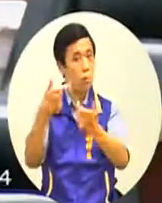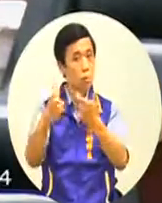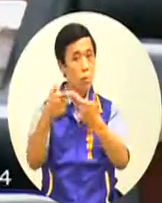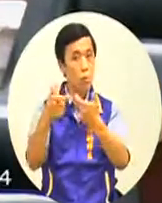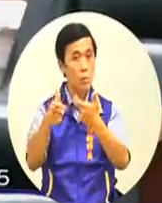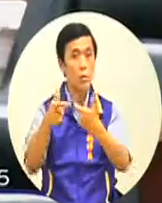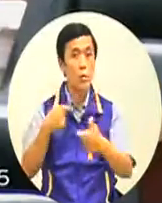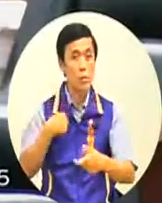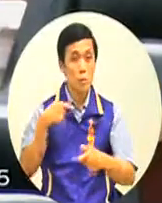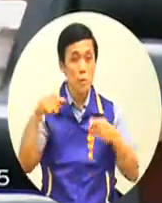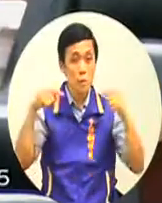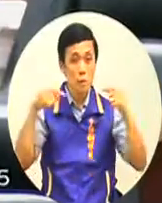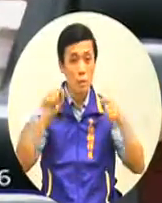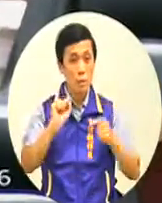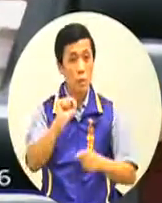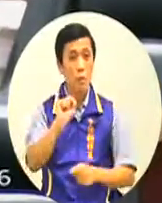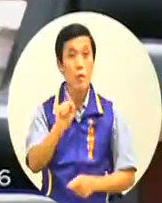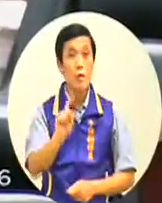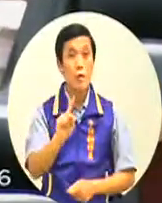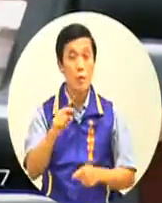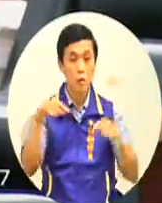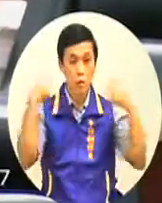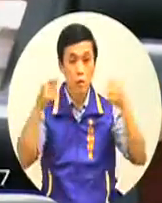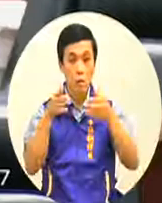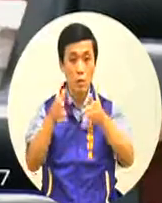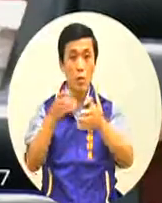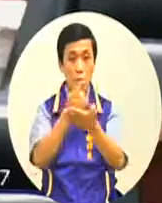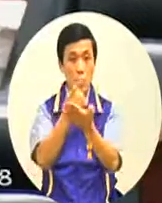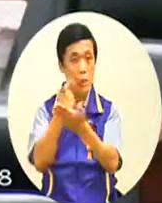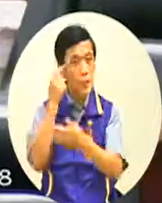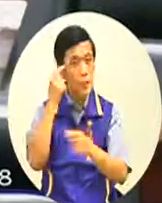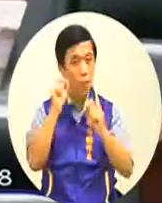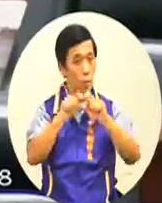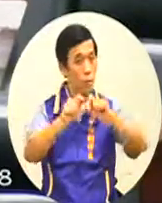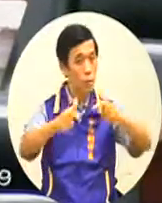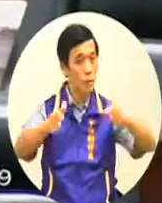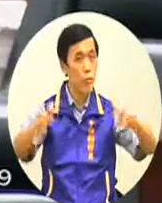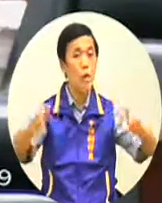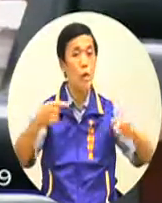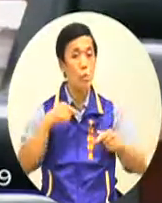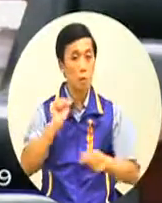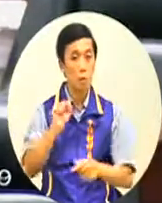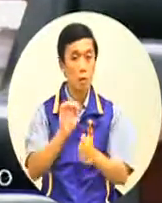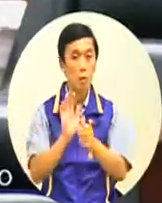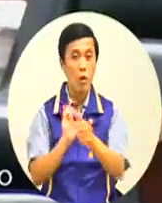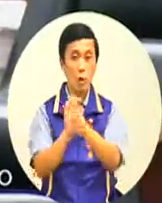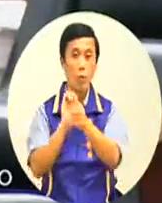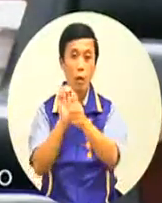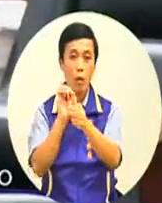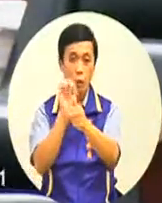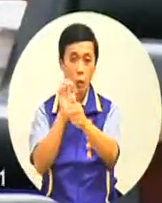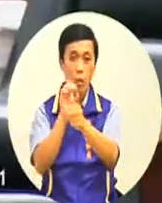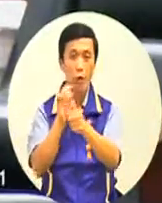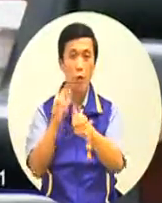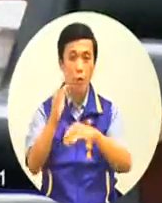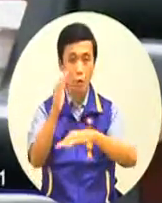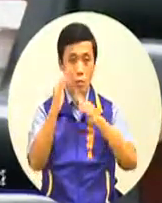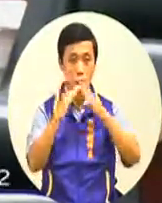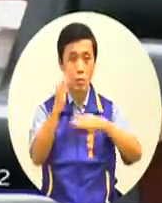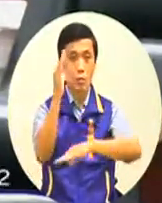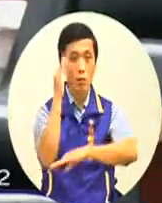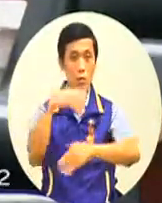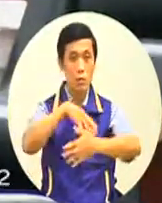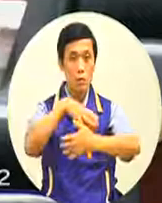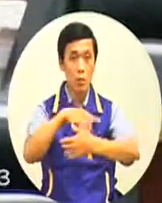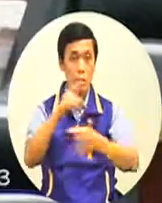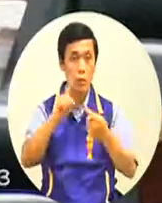们不能一直忽略，每个人对事情的看法有不同的定见，可是我们不能一直忽略市府其实在这件事情里面，我们已经找到